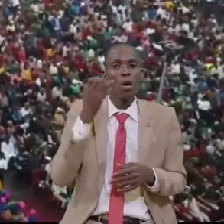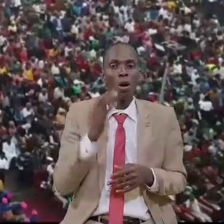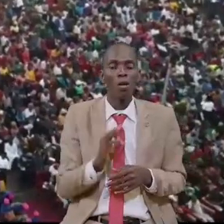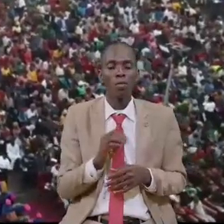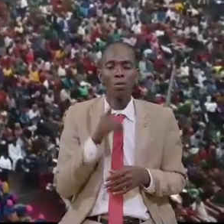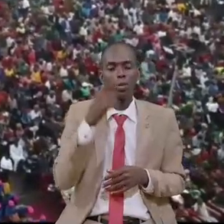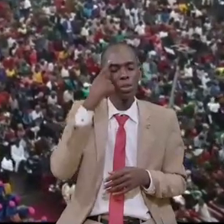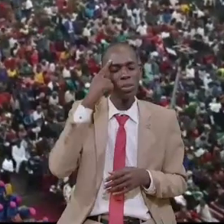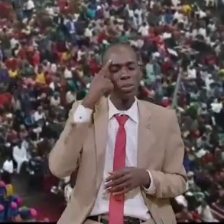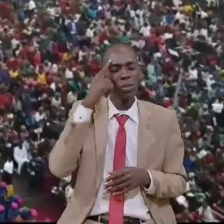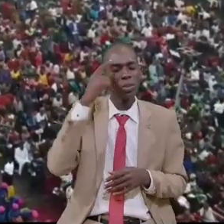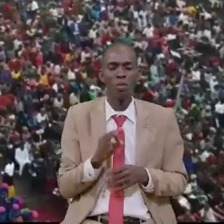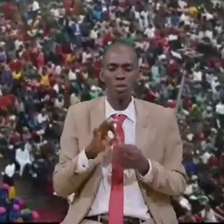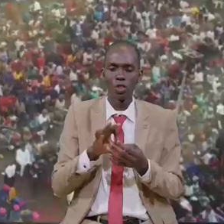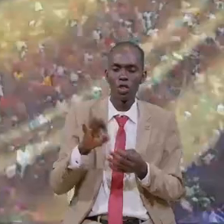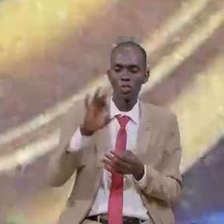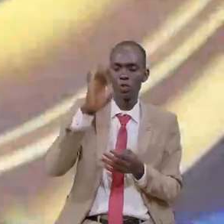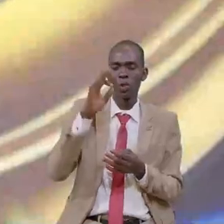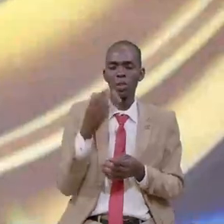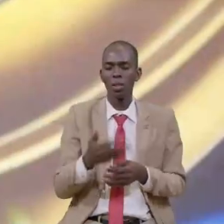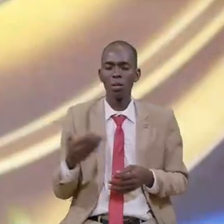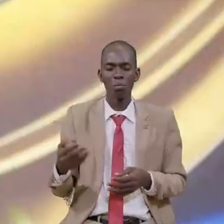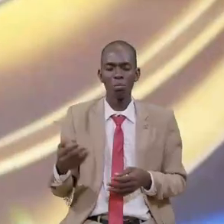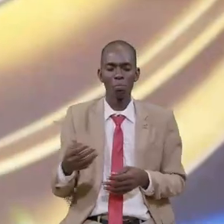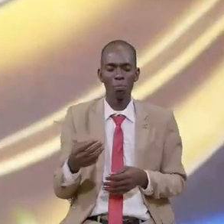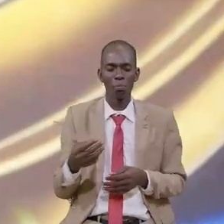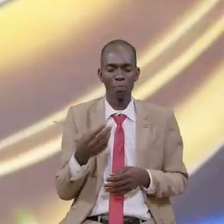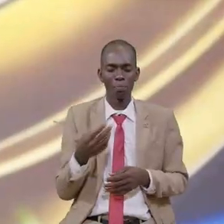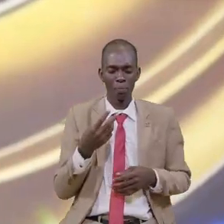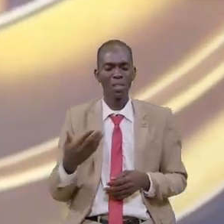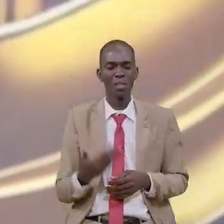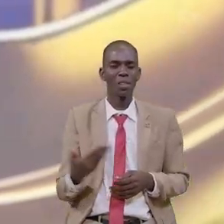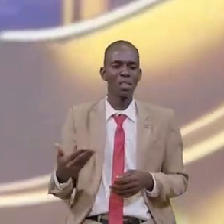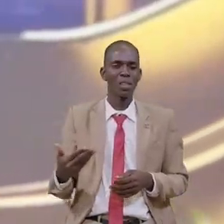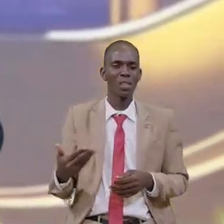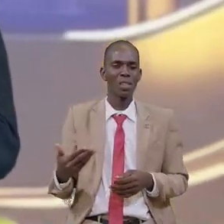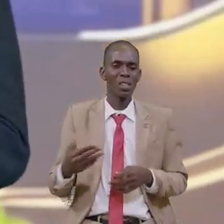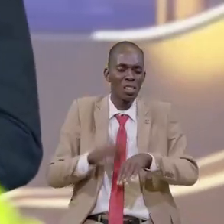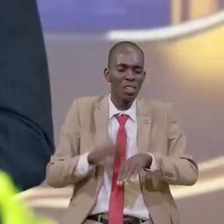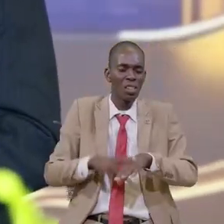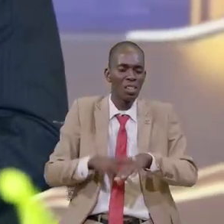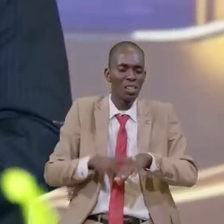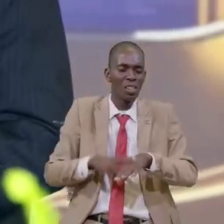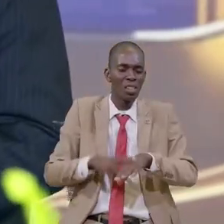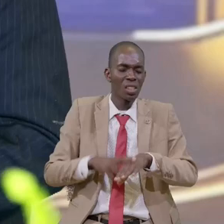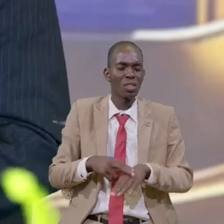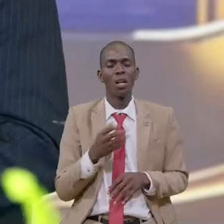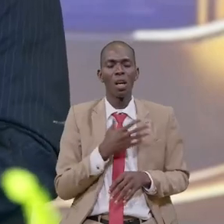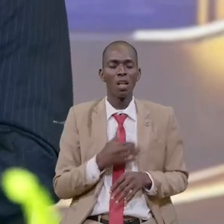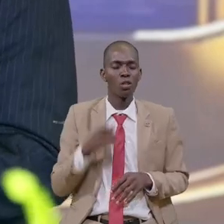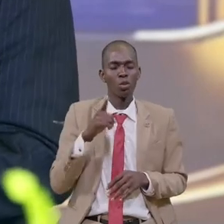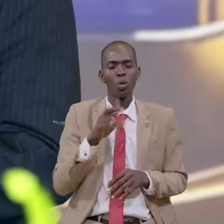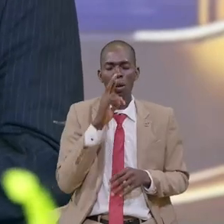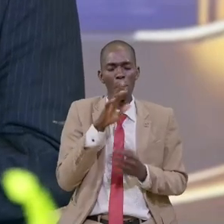rêves des choses spirituelles, des choses matérielles, des choses naturelles. Et tu